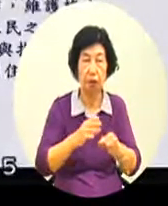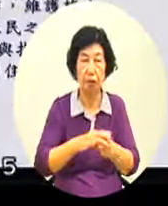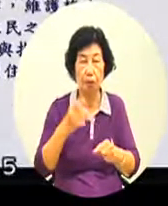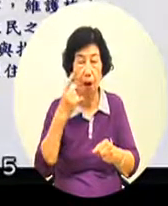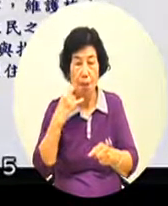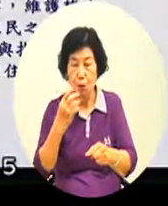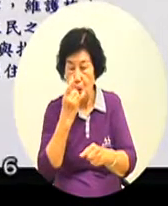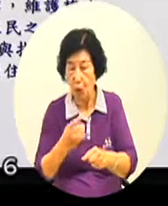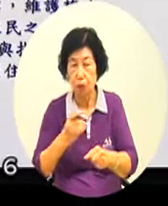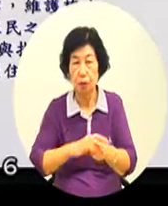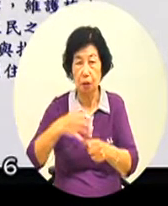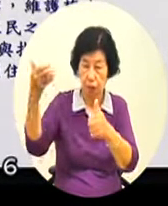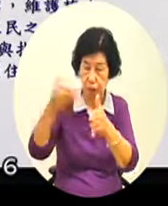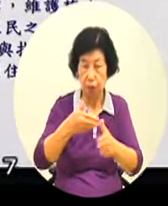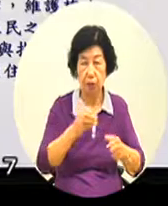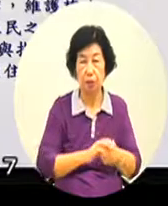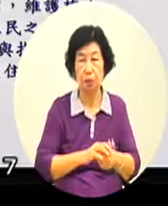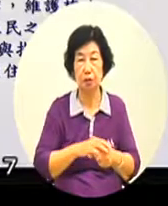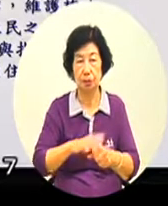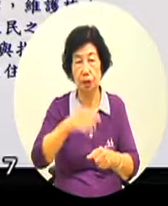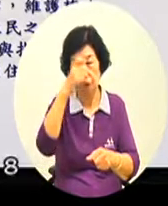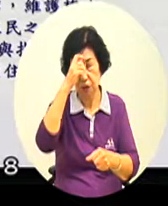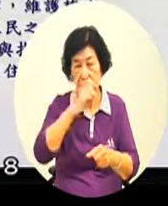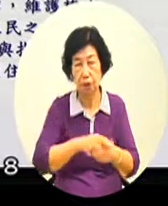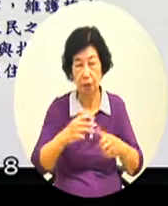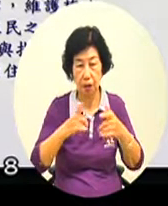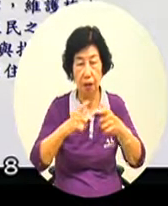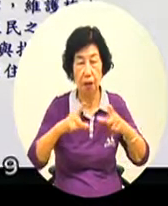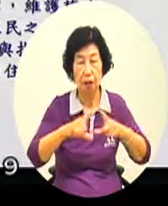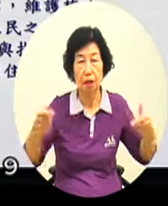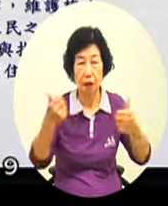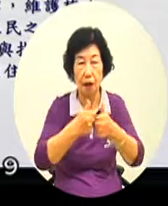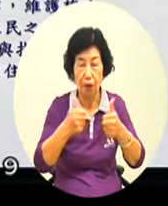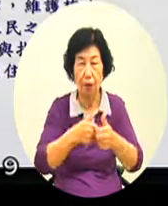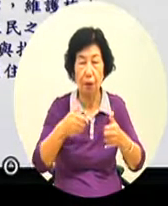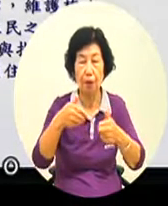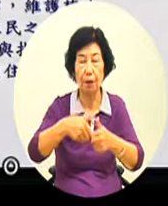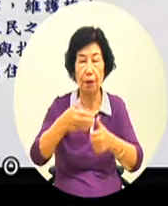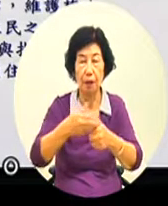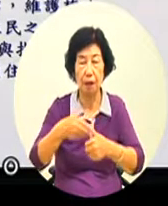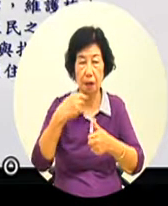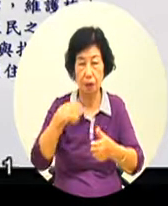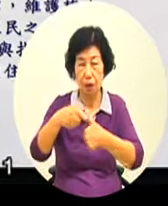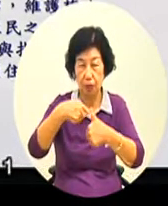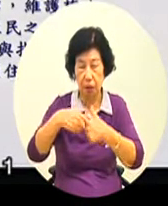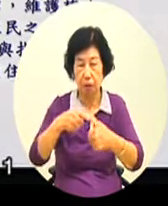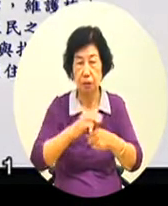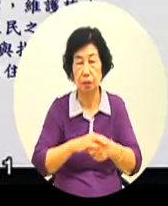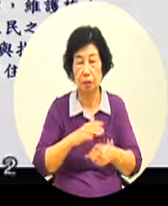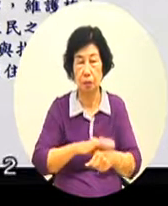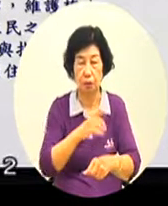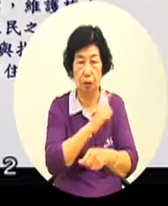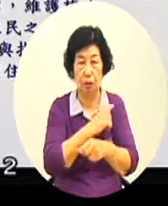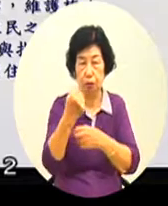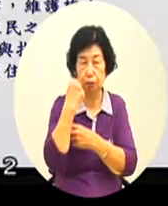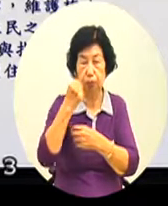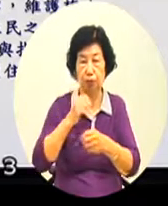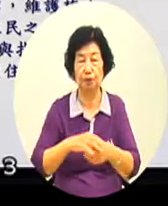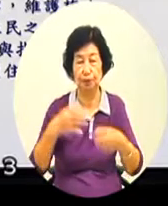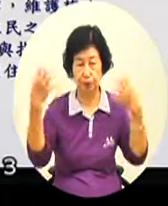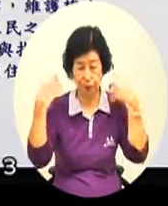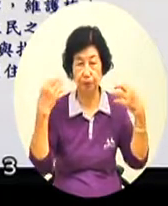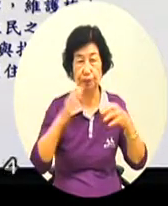仍请大会继续给本会指导跟协助，本会当承担维护族人权益以及福祉的责任，实现